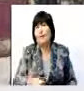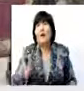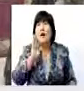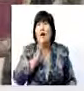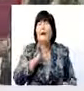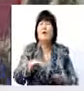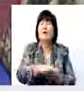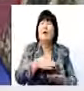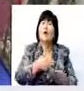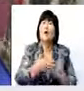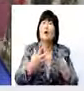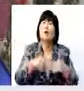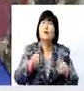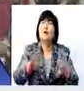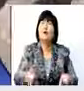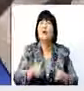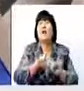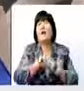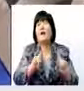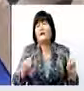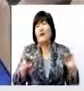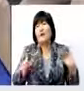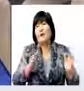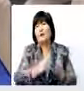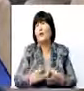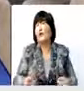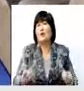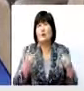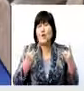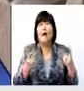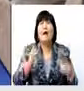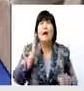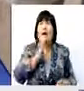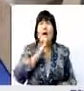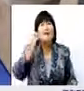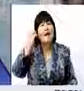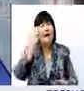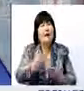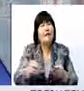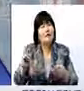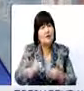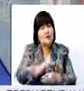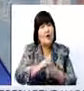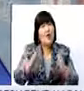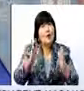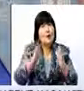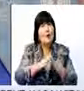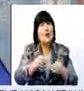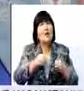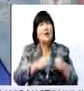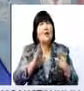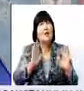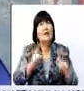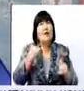Ананың қоғамда отбасында алатын орны атқарар рөлі ұшан теңіз. Ана ақылшы, тәрбиеші, үйдің ырыс берекесі ғана